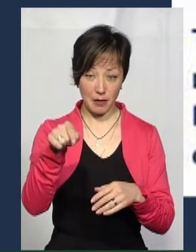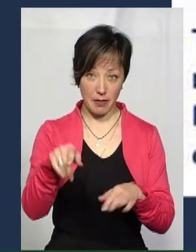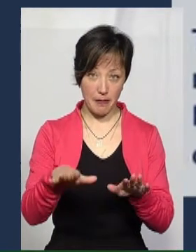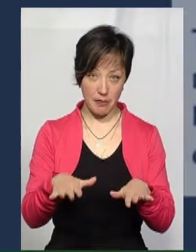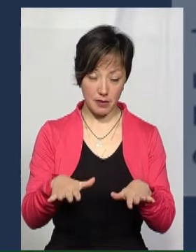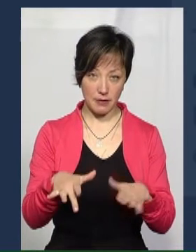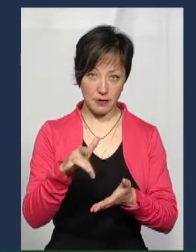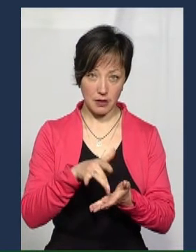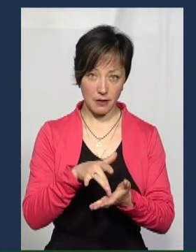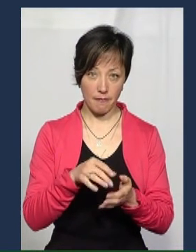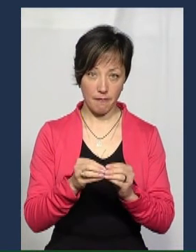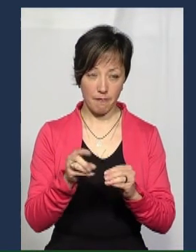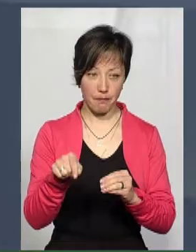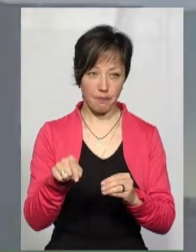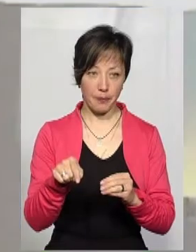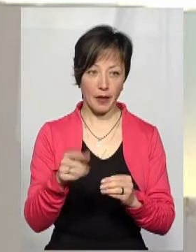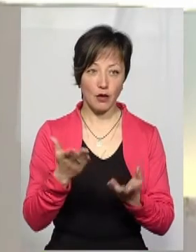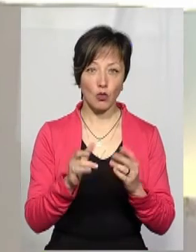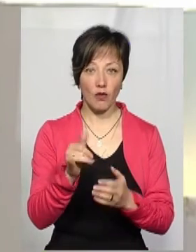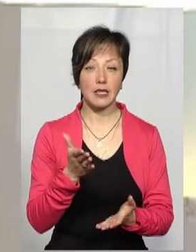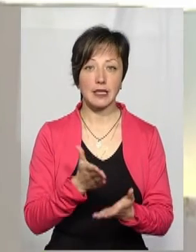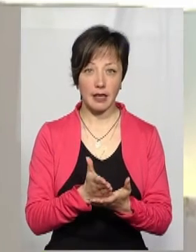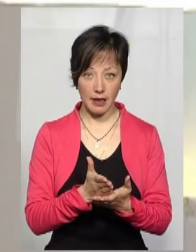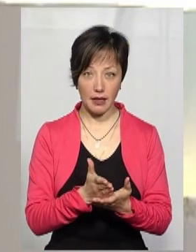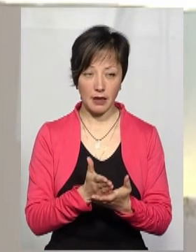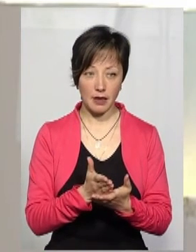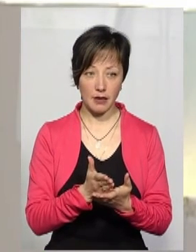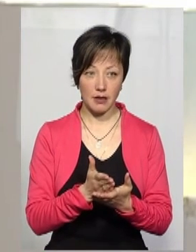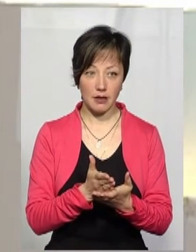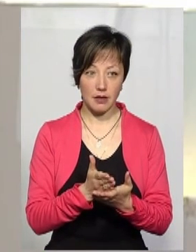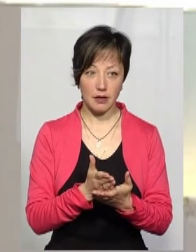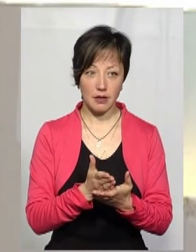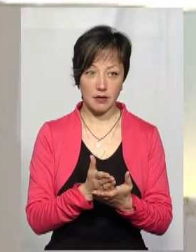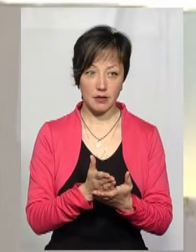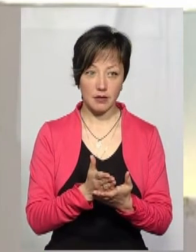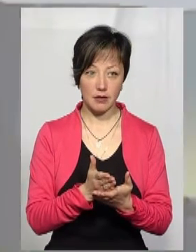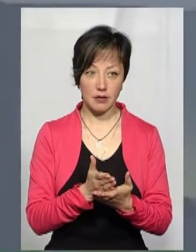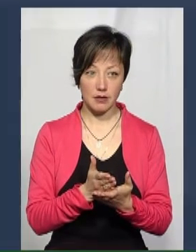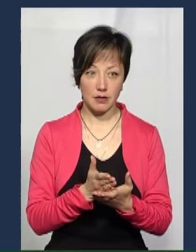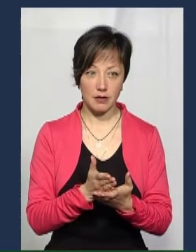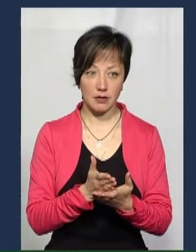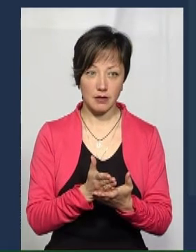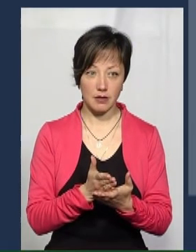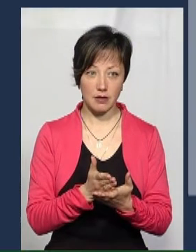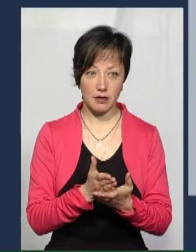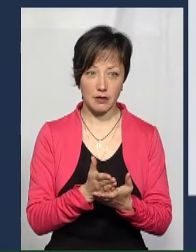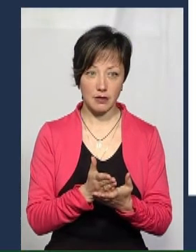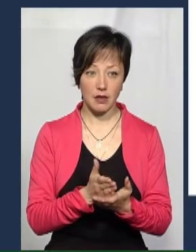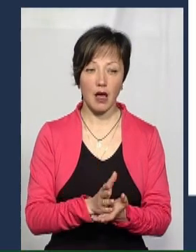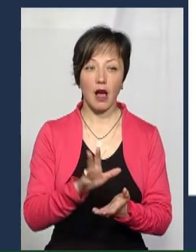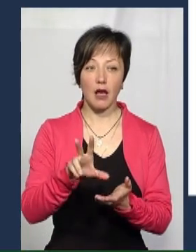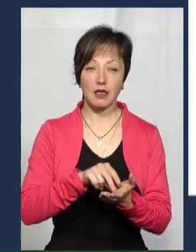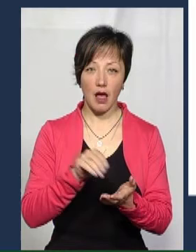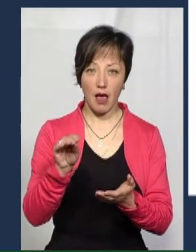центрі зайнятості, якщо у вас є технічна можливість, завантажте заяви, роздрукуйте та заповніть їх